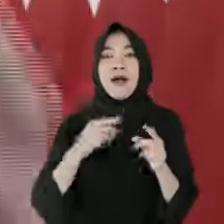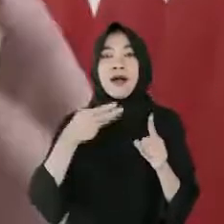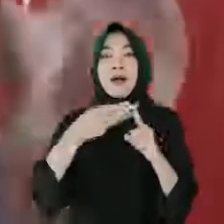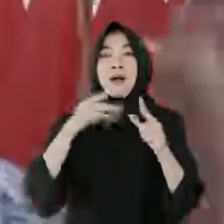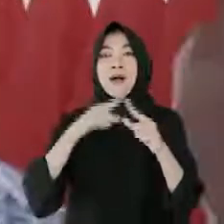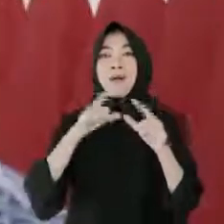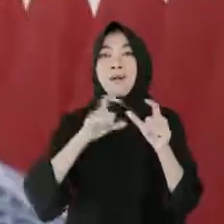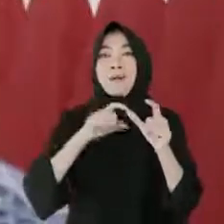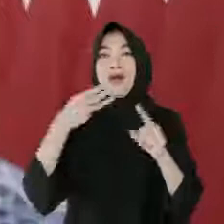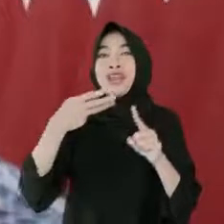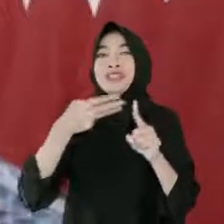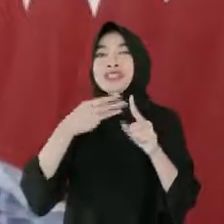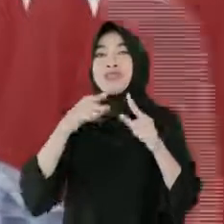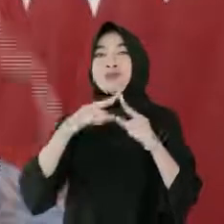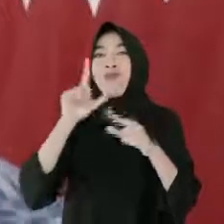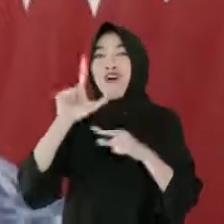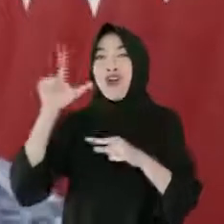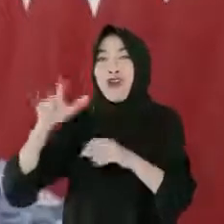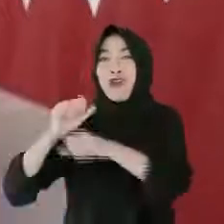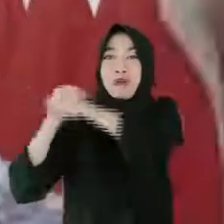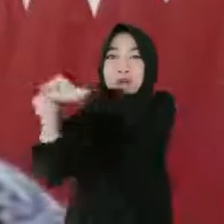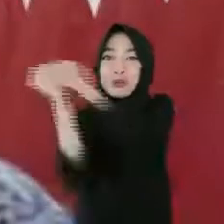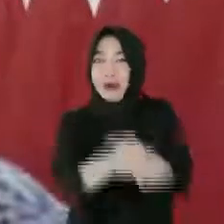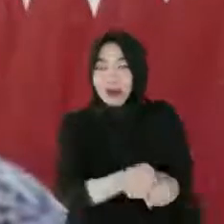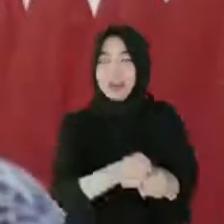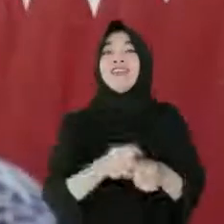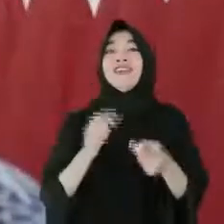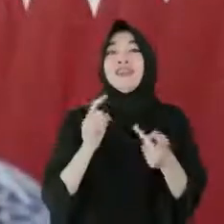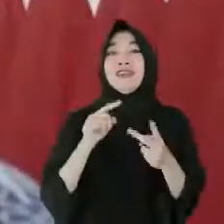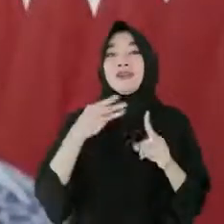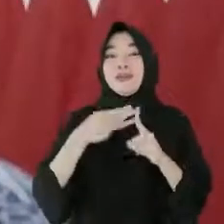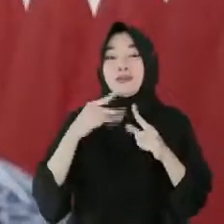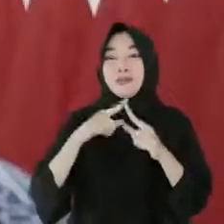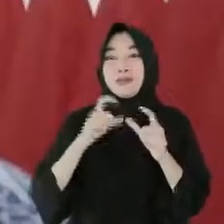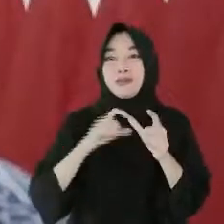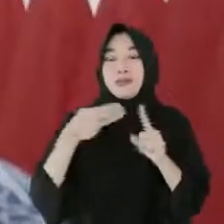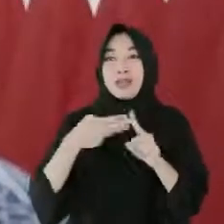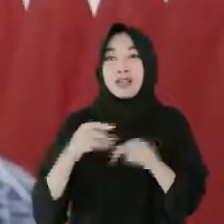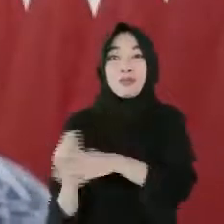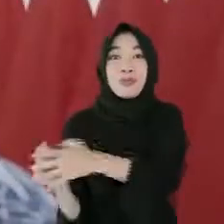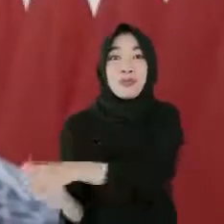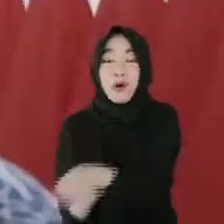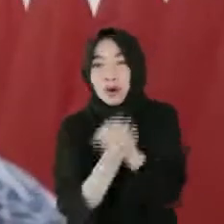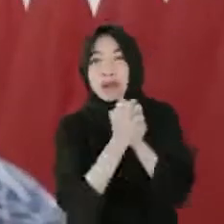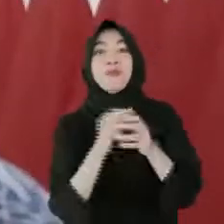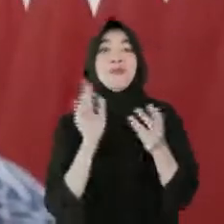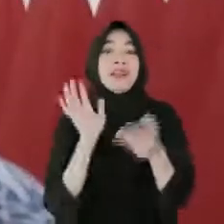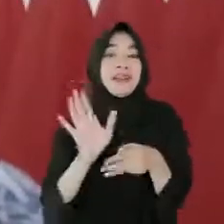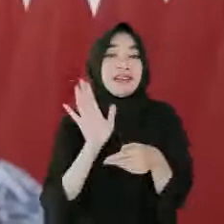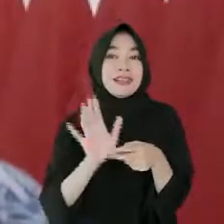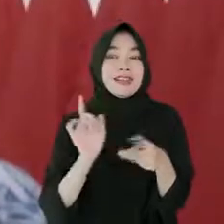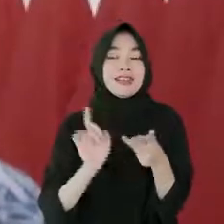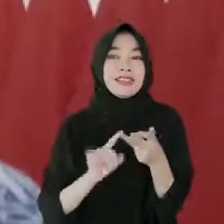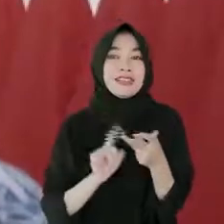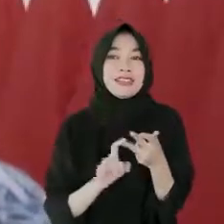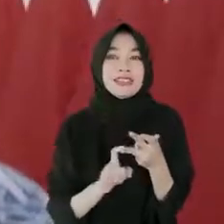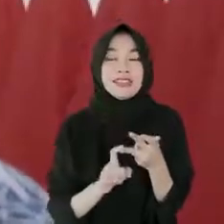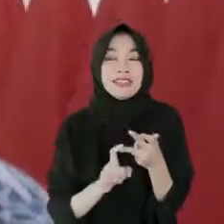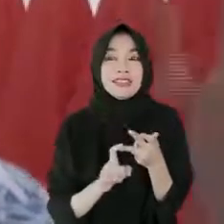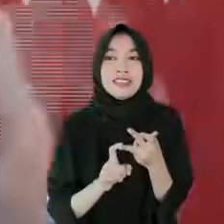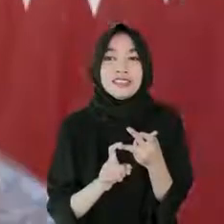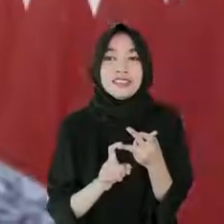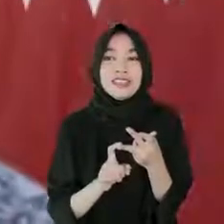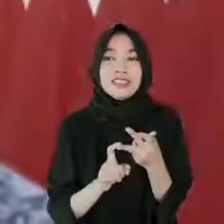salah ya apa Gatot dia sudah Nah disitu belajar tuh makanya tadi Pak Gatot bilang ya di awal Untung kita sudah ada